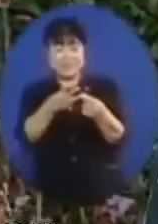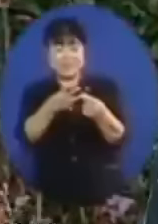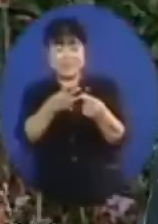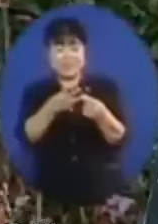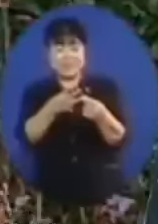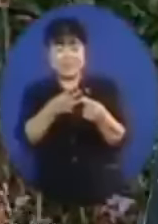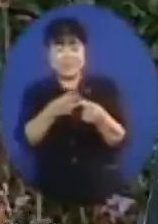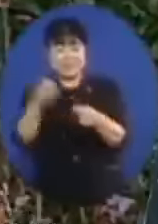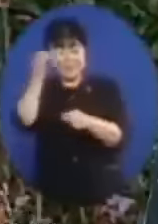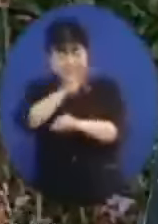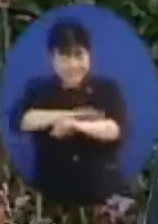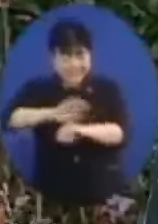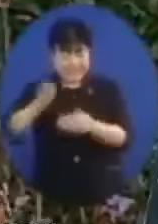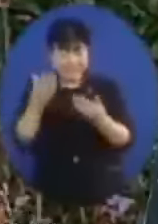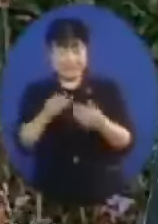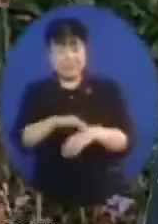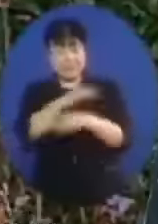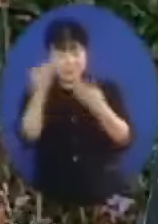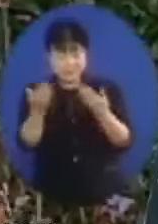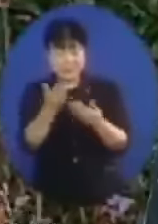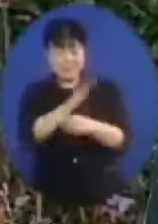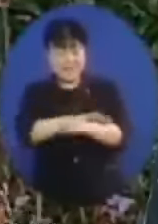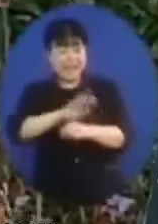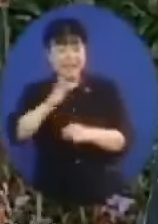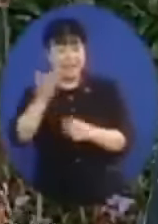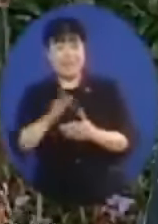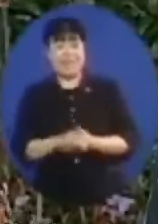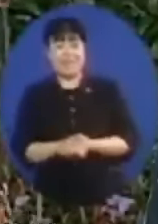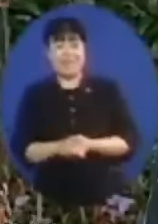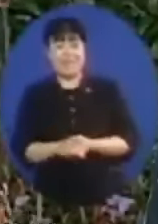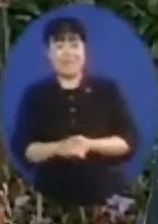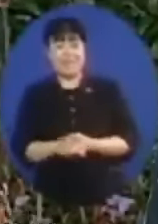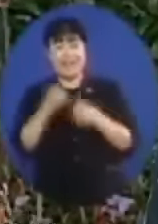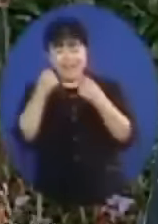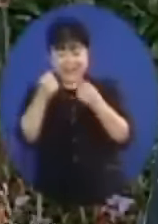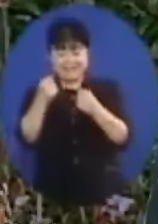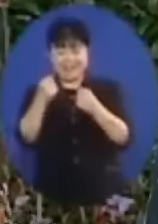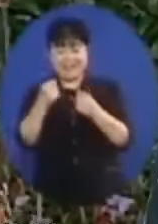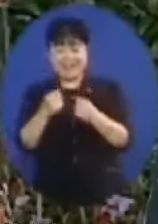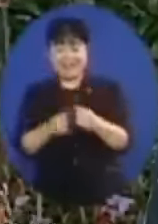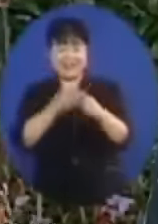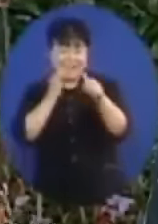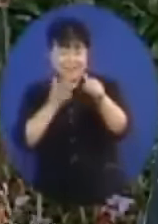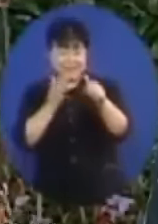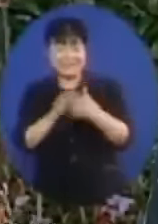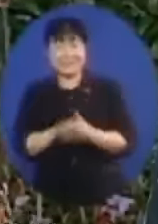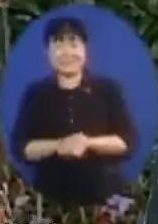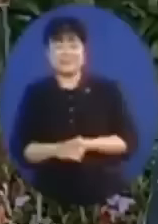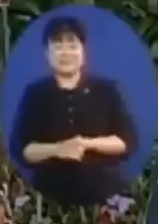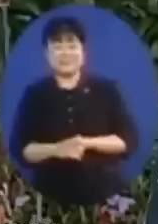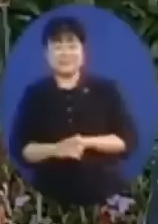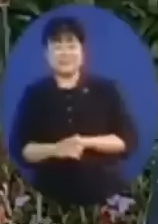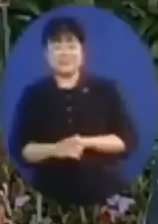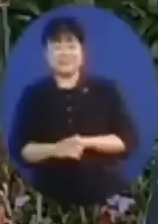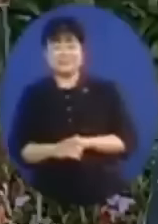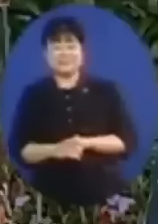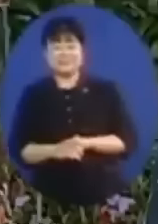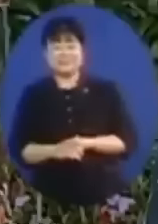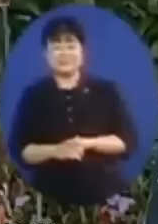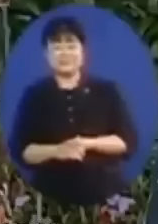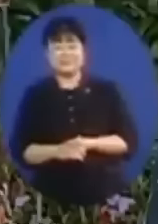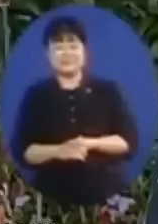내 영혼이 잘됨 같이 내가 범사에 잘되고 강건하기를 간구하노라.